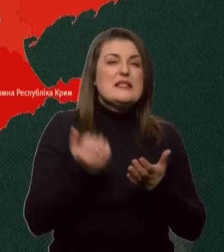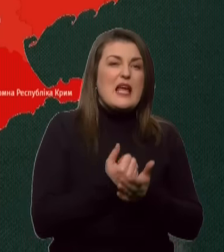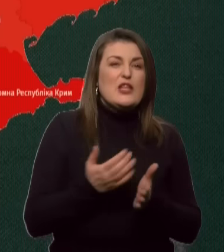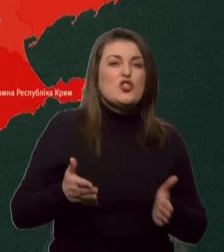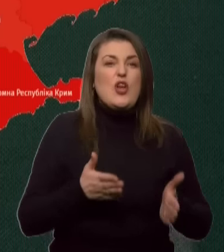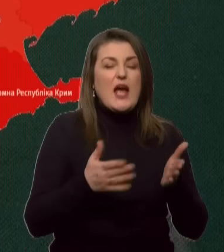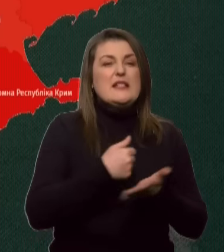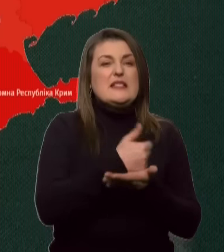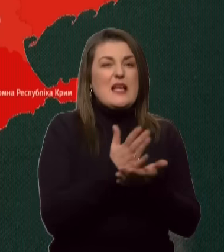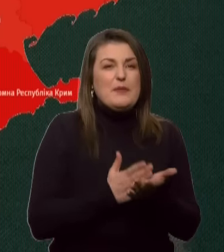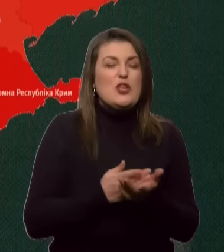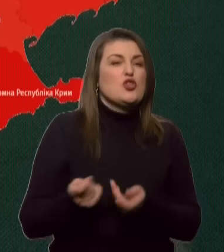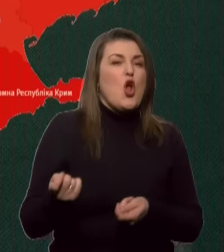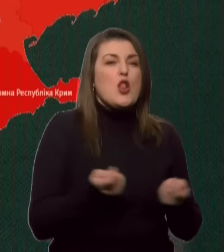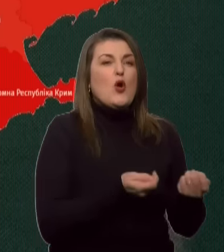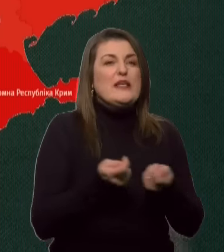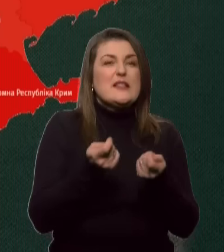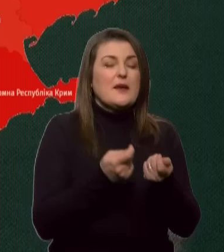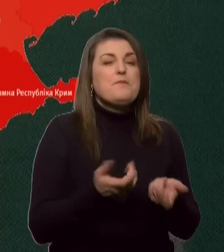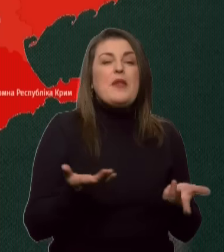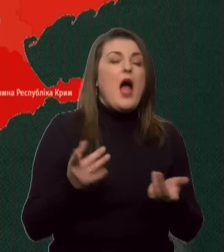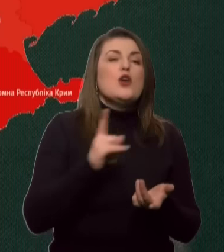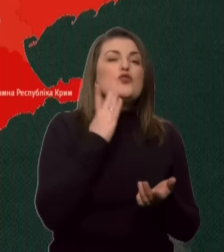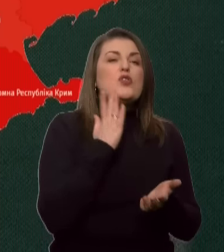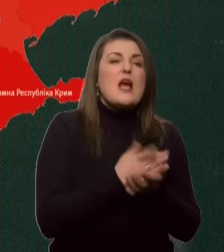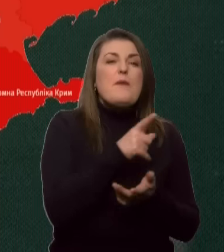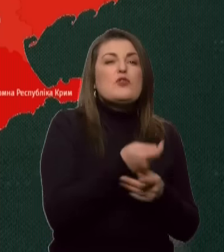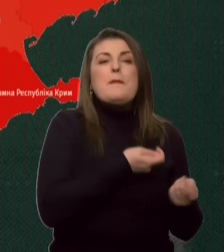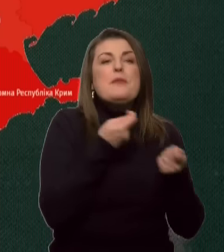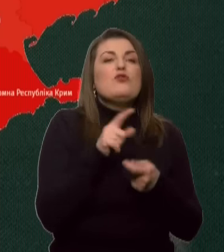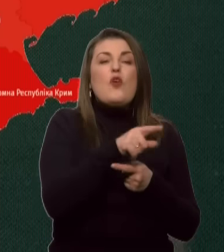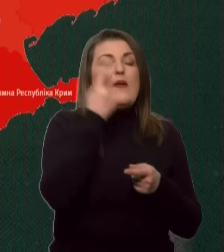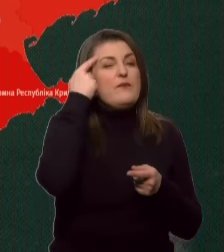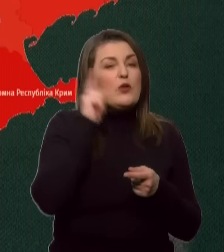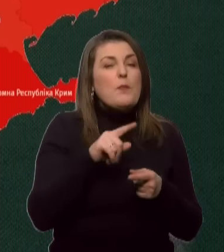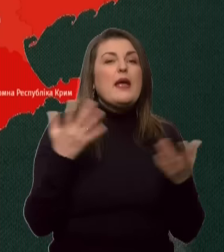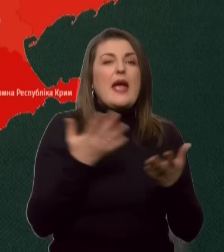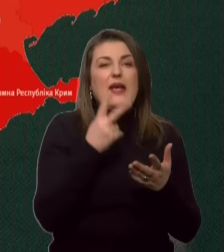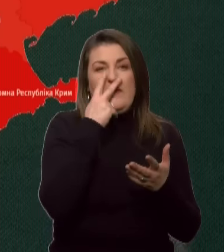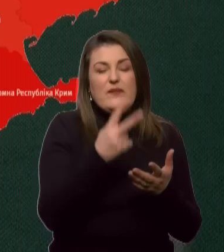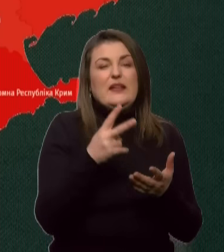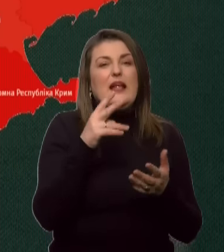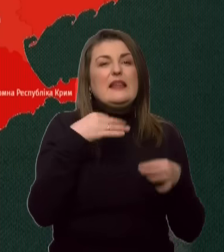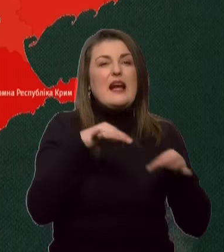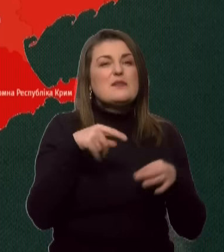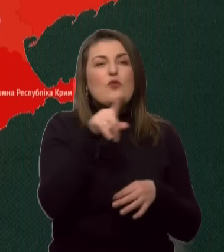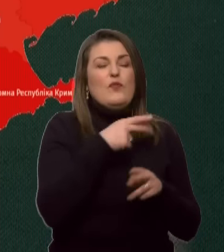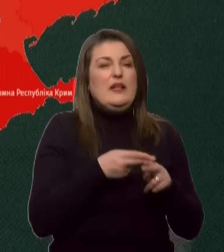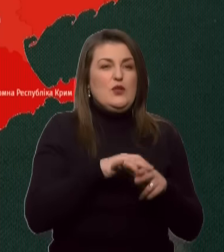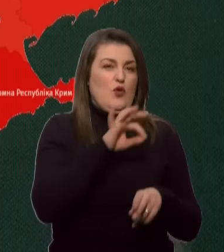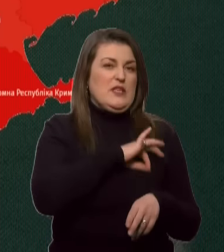шляхи забезпечення логістики. Пане Іване, що саме вони перевозять, якщо вам відомо, і які ви транспорти вони застосовують для цього?